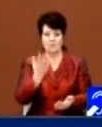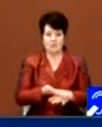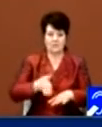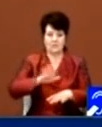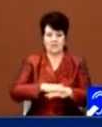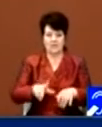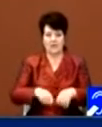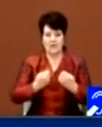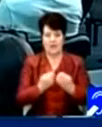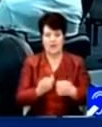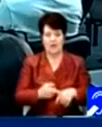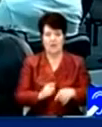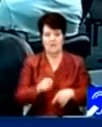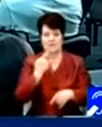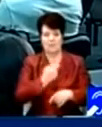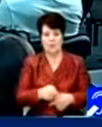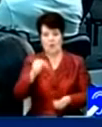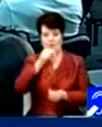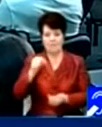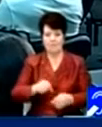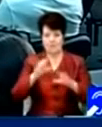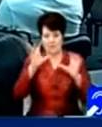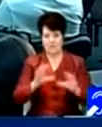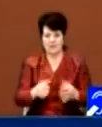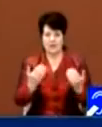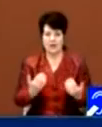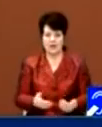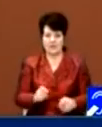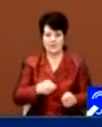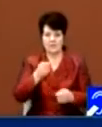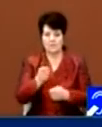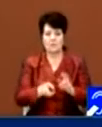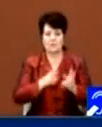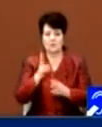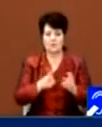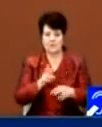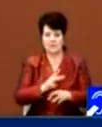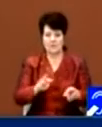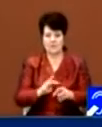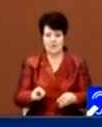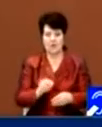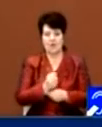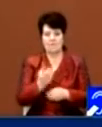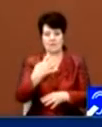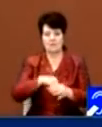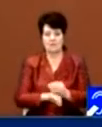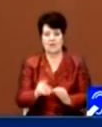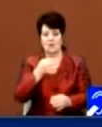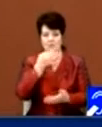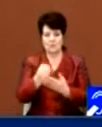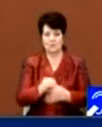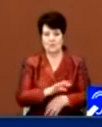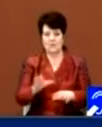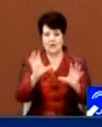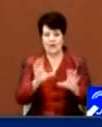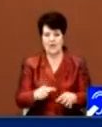încălcată și aceștia urmează să răspundă conform legii, fapt pentru care astăzi voi depune 3 demersuri în adresa Ministerului Afacerilor Interne, iar cu răspunsurile legale ale